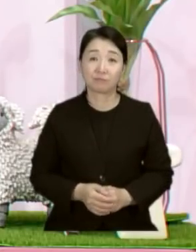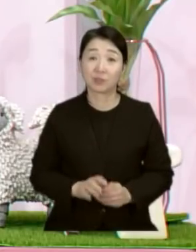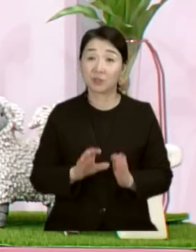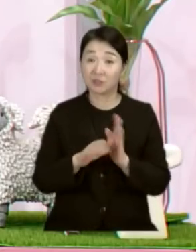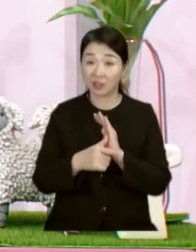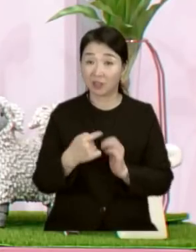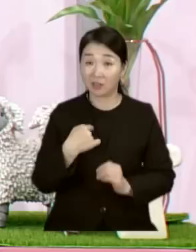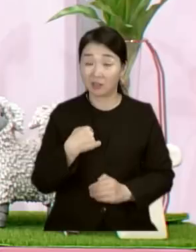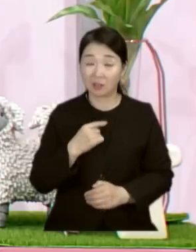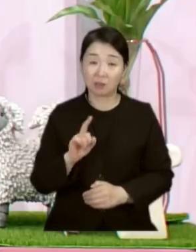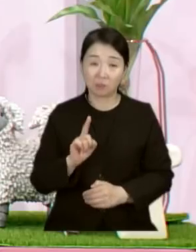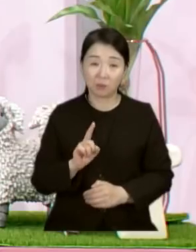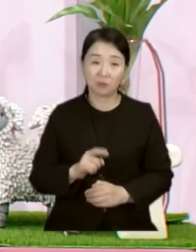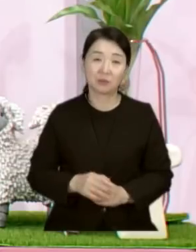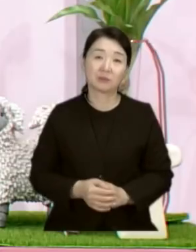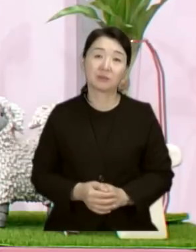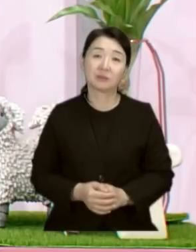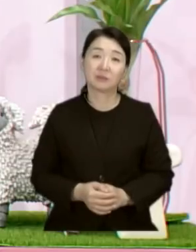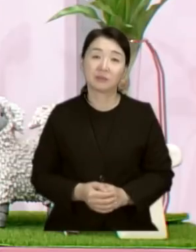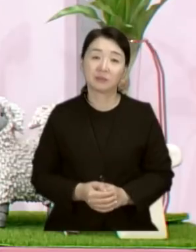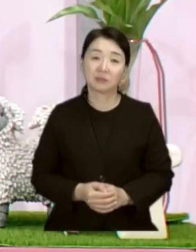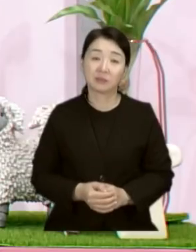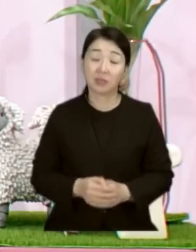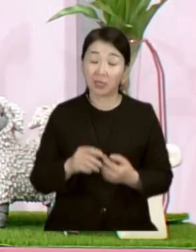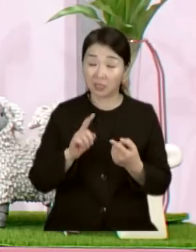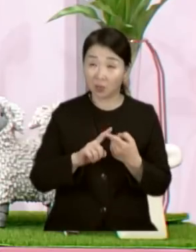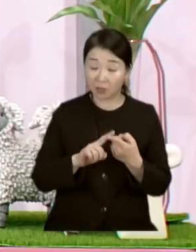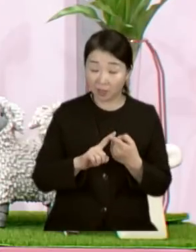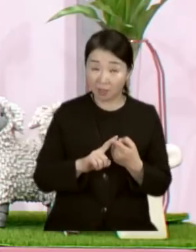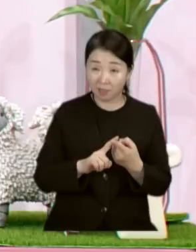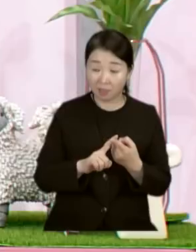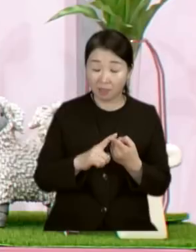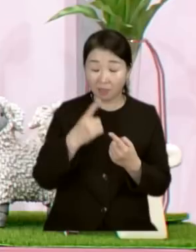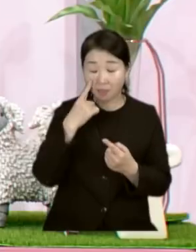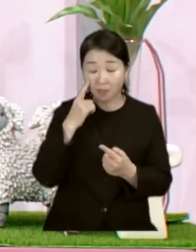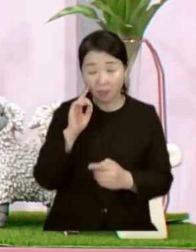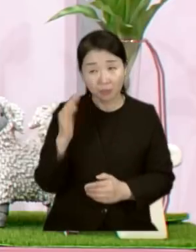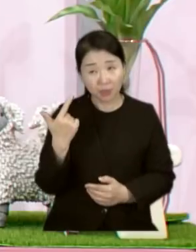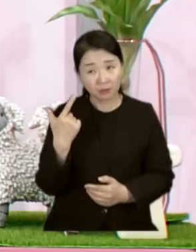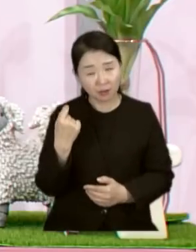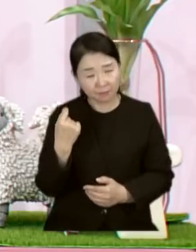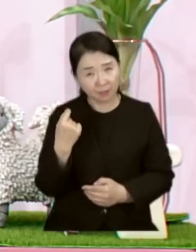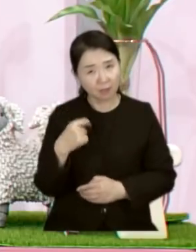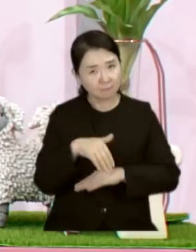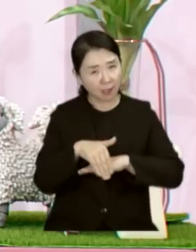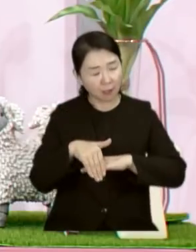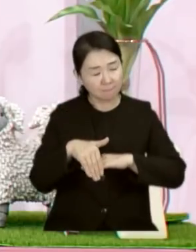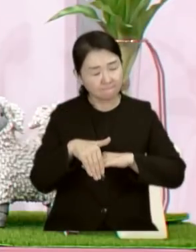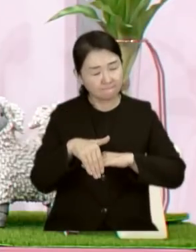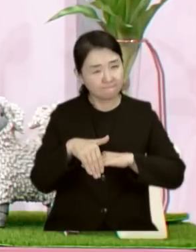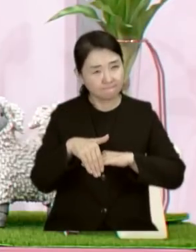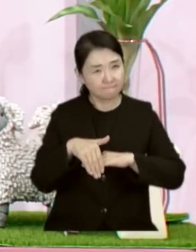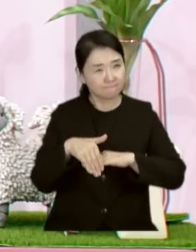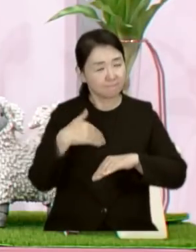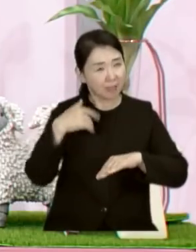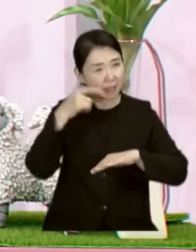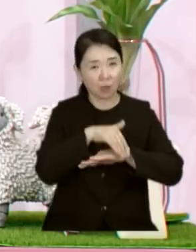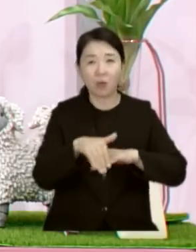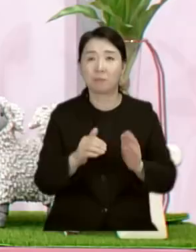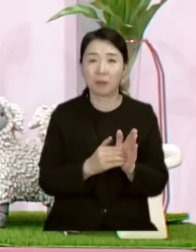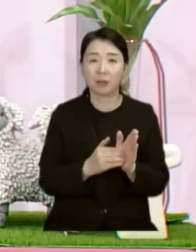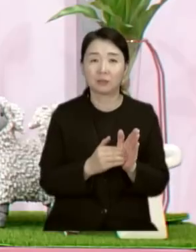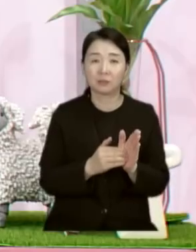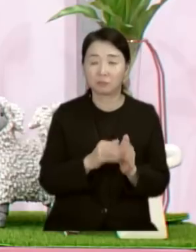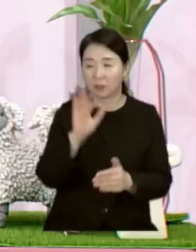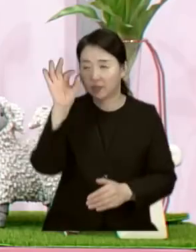그때까지만 해도 저는 제가 어떻게든 이렇게 해서 이렇게 하면 되지 않을까 뭔가를 이렇게 해서 이렇게 하면 되지 않을까 내 계획으로?